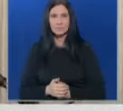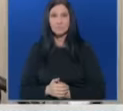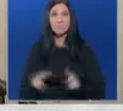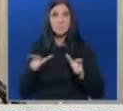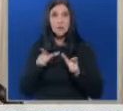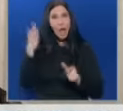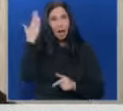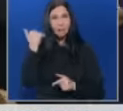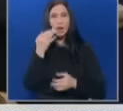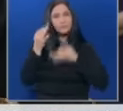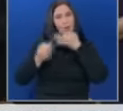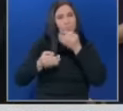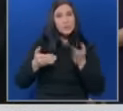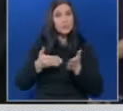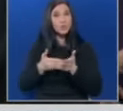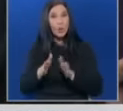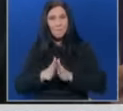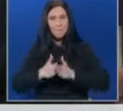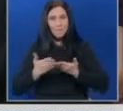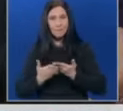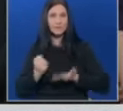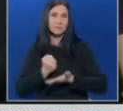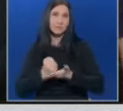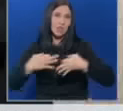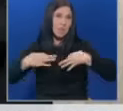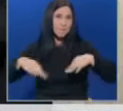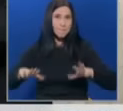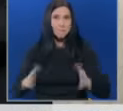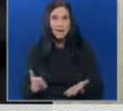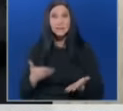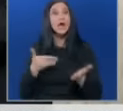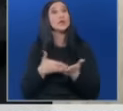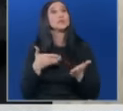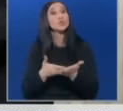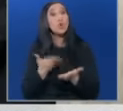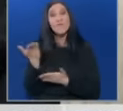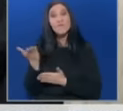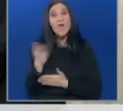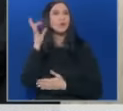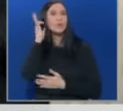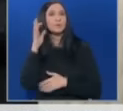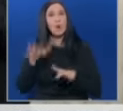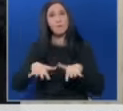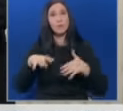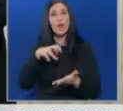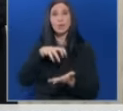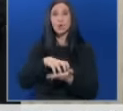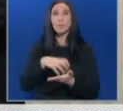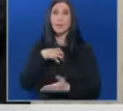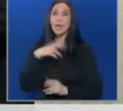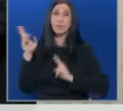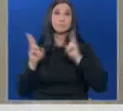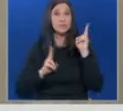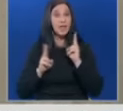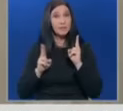Мария Габриел обясни защо папката с мандата е празна. Защото в нея и от името на парламентарната група на ГЕРБ